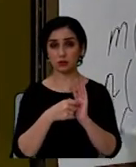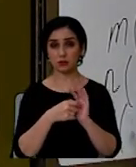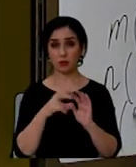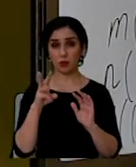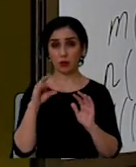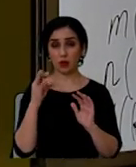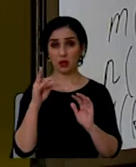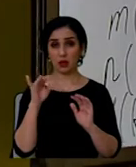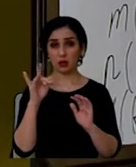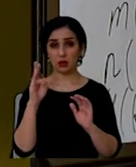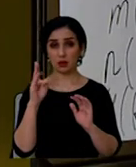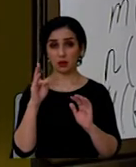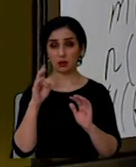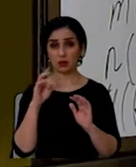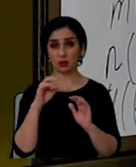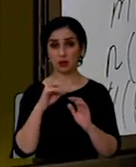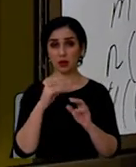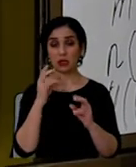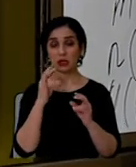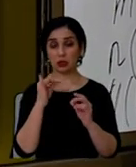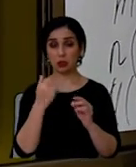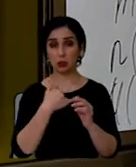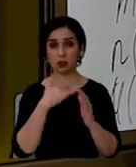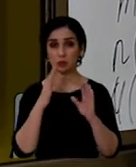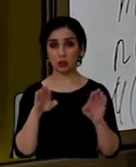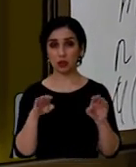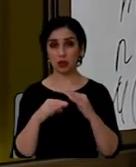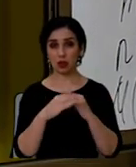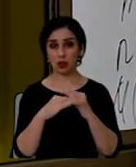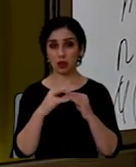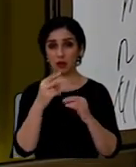умножить малярка калий-хлор у нас будет равна